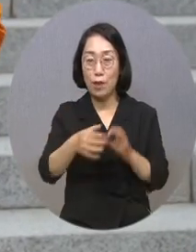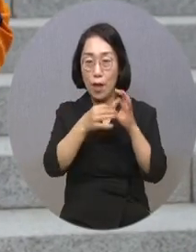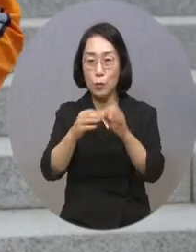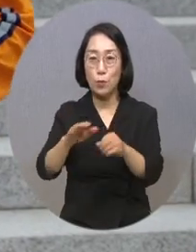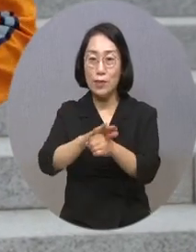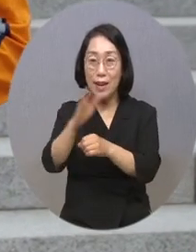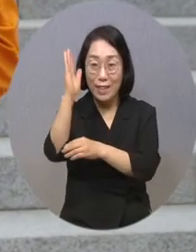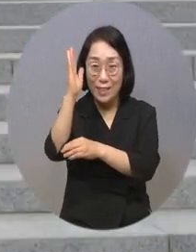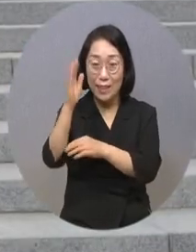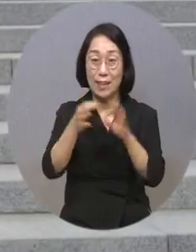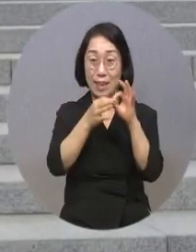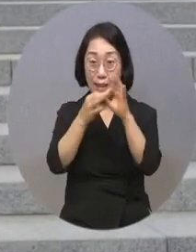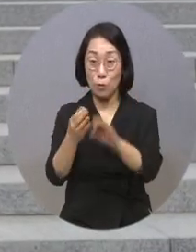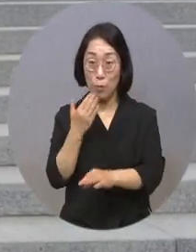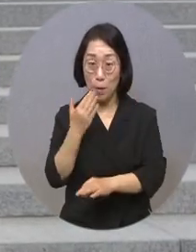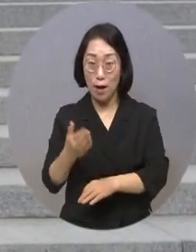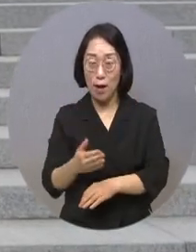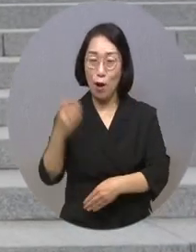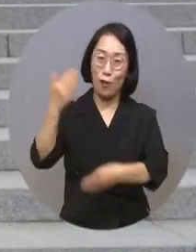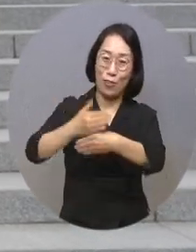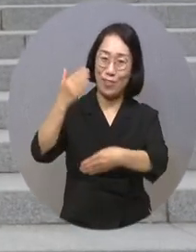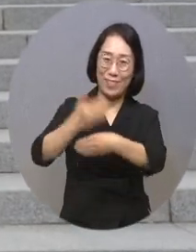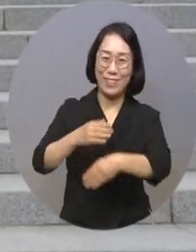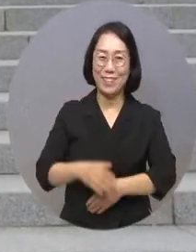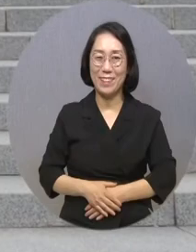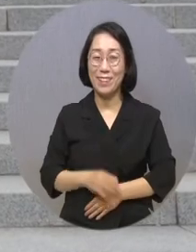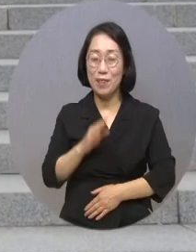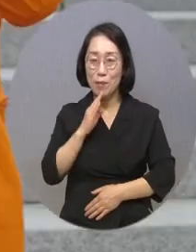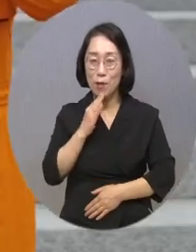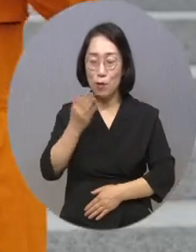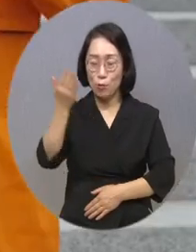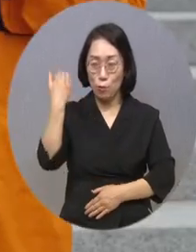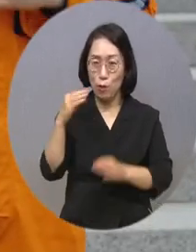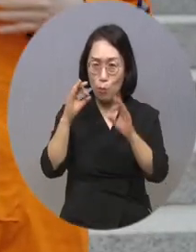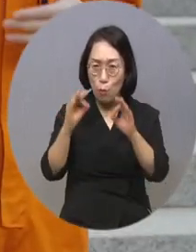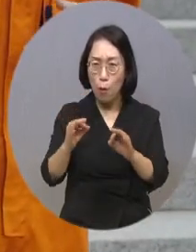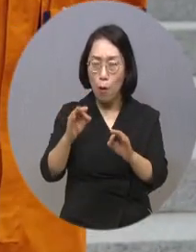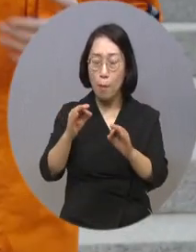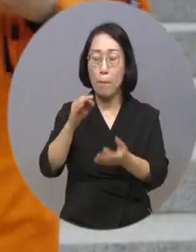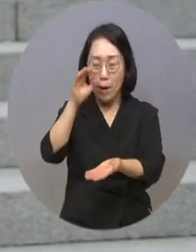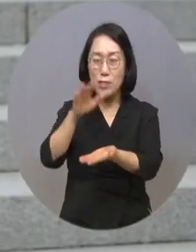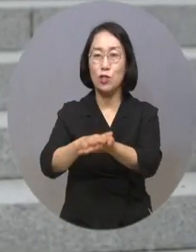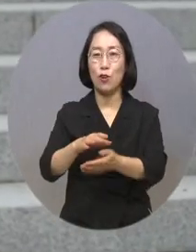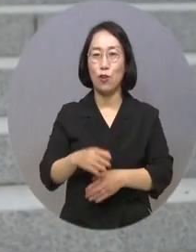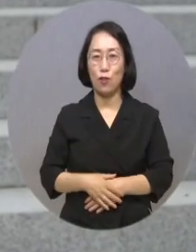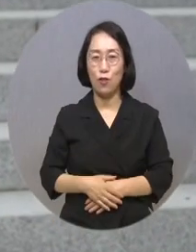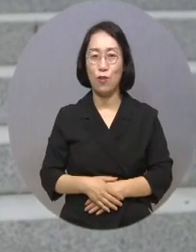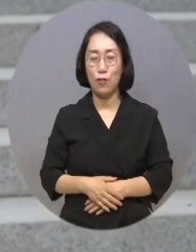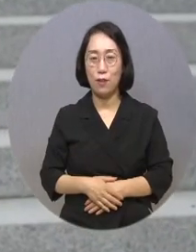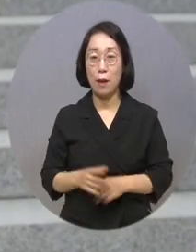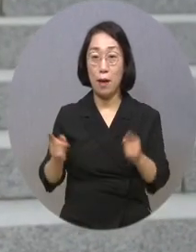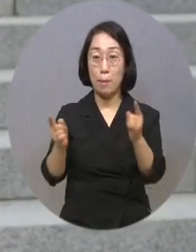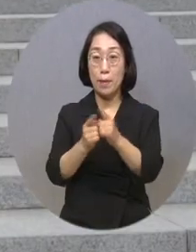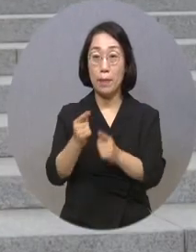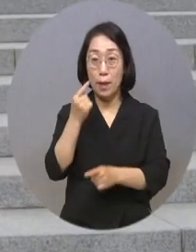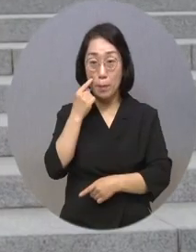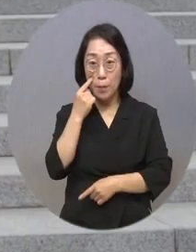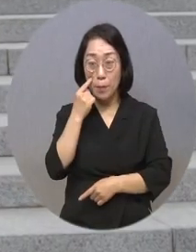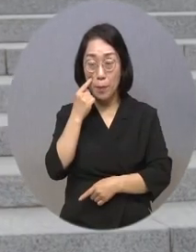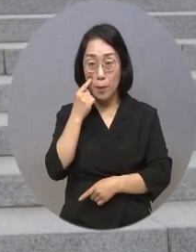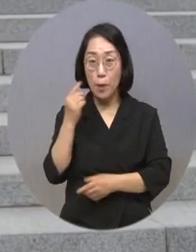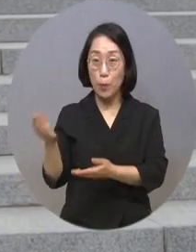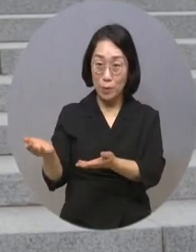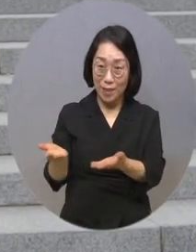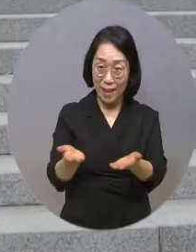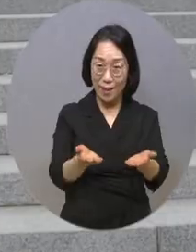것 같습니다. 문수려 형 촬영을 듣자니 너만 저번에 좋아하시잖아요 그때. 한번 만나볼까요? 셀럽